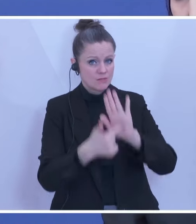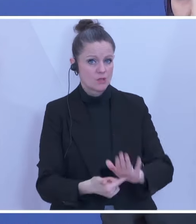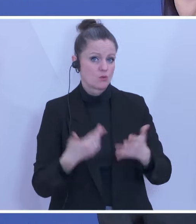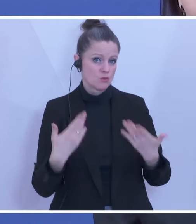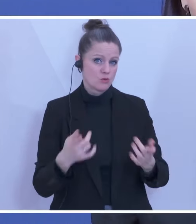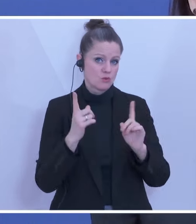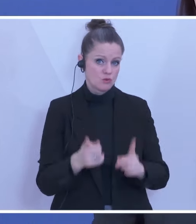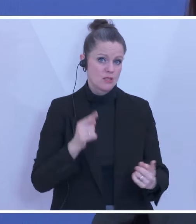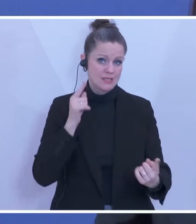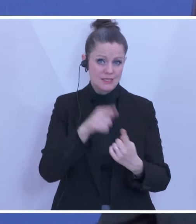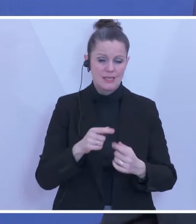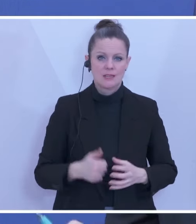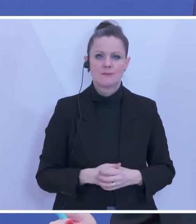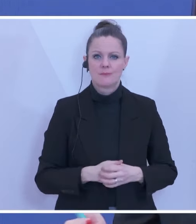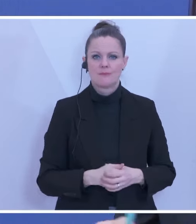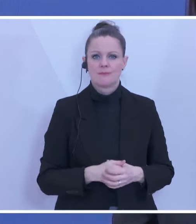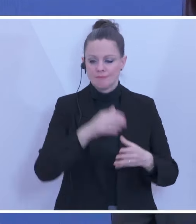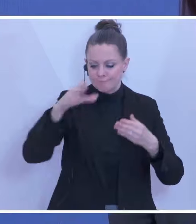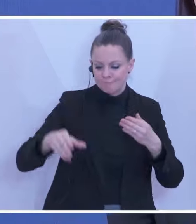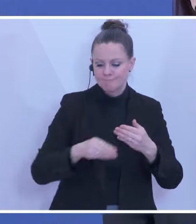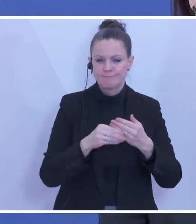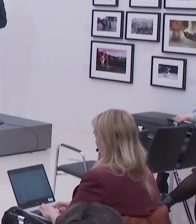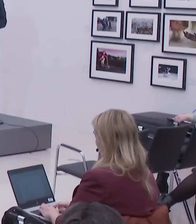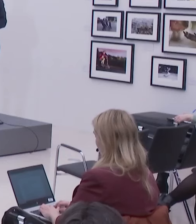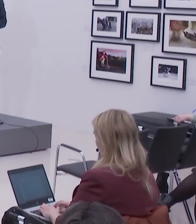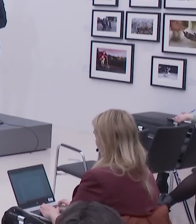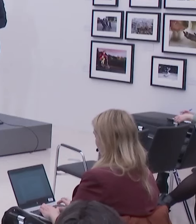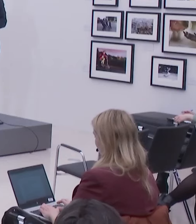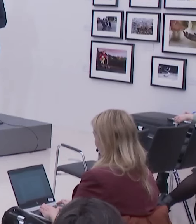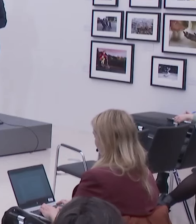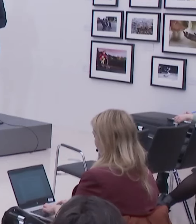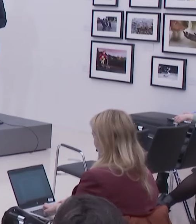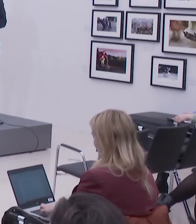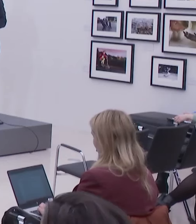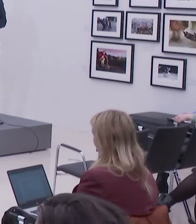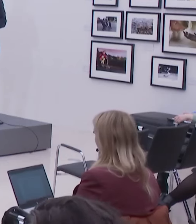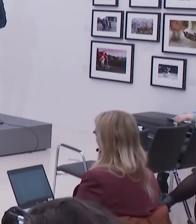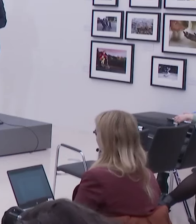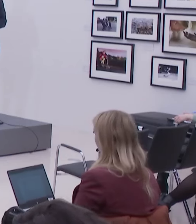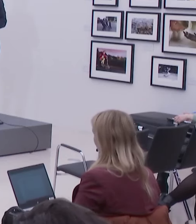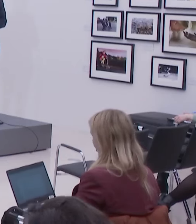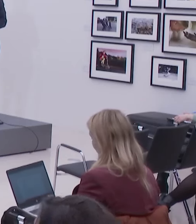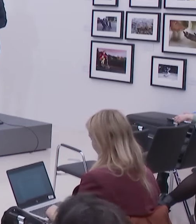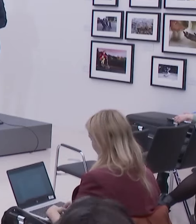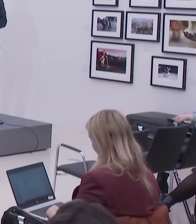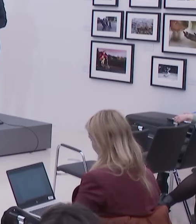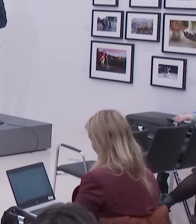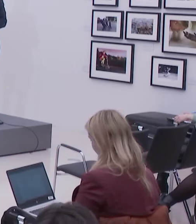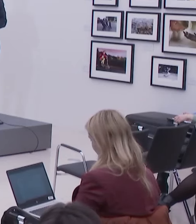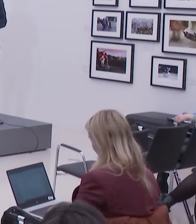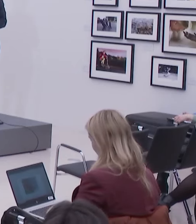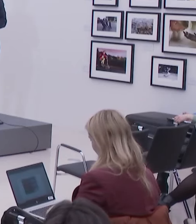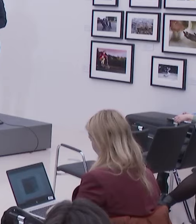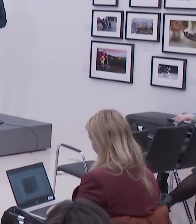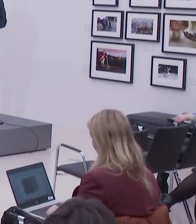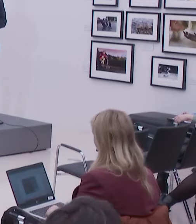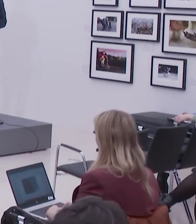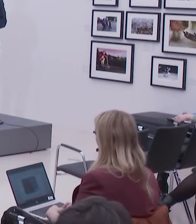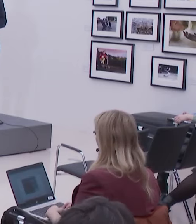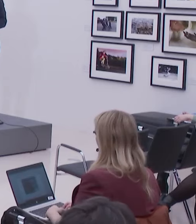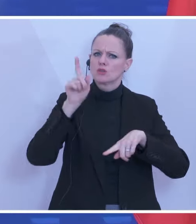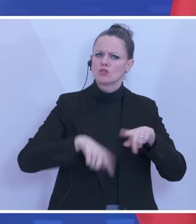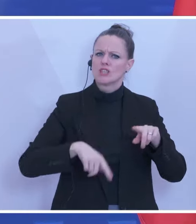ja sein. Ich darf nur eines hinzufügen. Mir hat kurz vor Weihnachten ein Journalist in einem Interview gefragt, warum eigentlich sozusagen die Regierung so